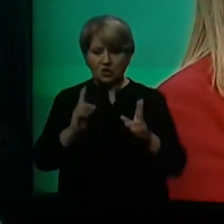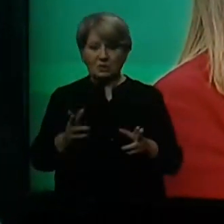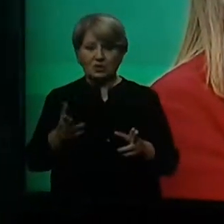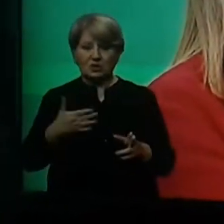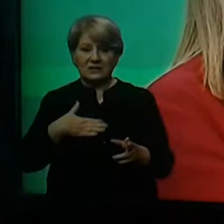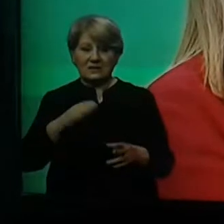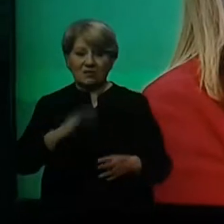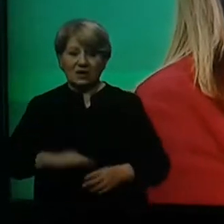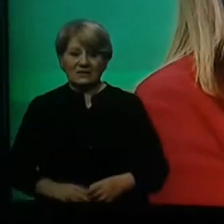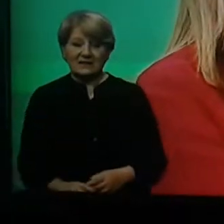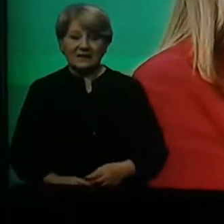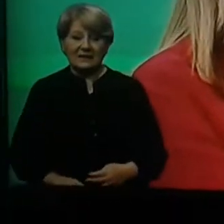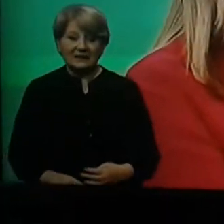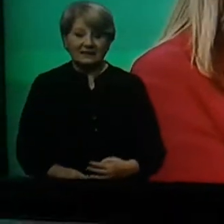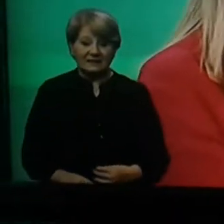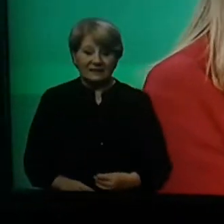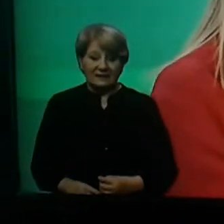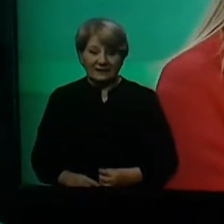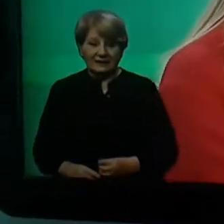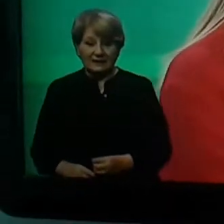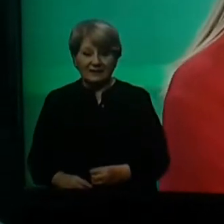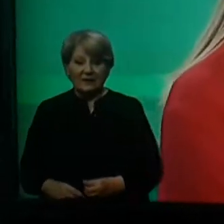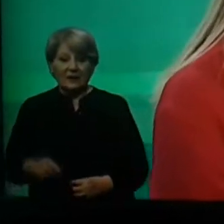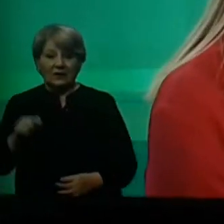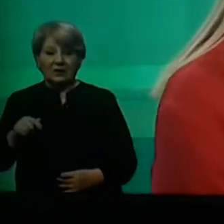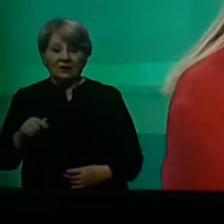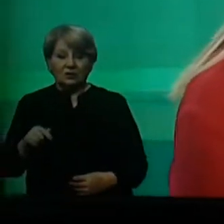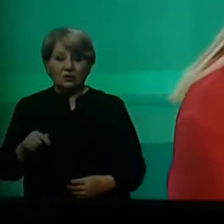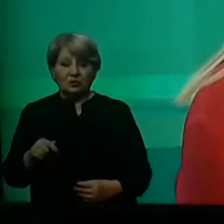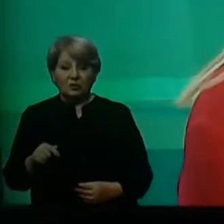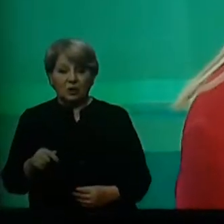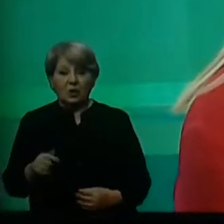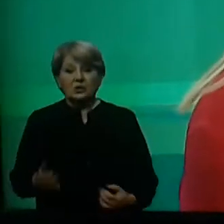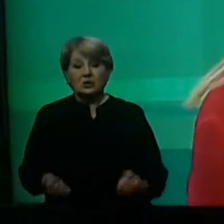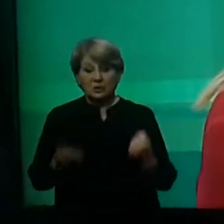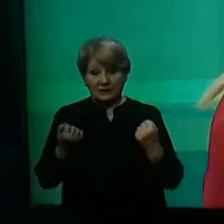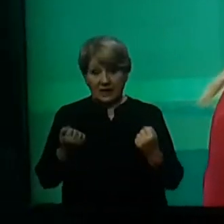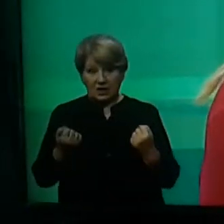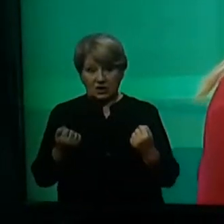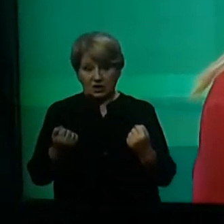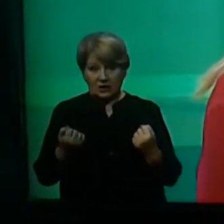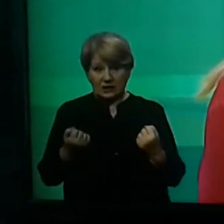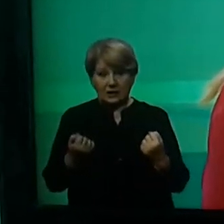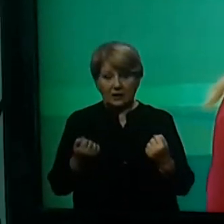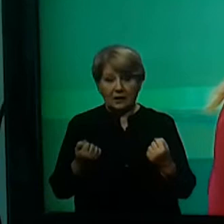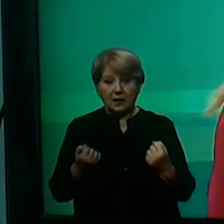može za svoga sina. Pa da, to su isto vrlo teški pacijenti.